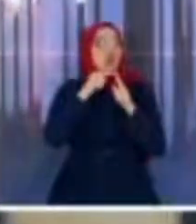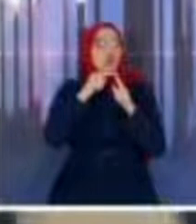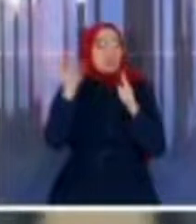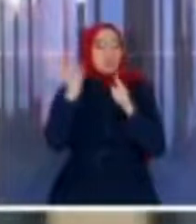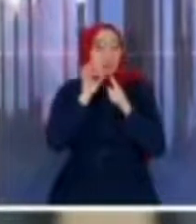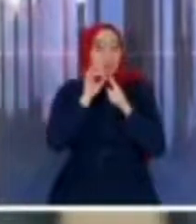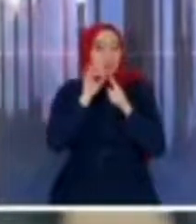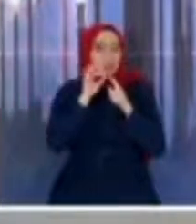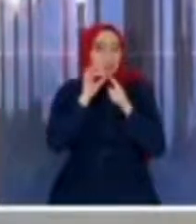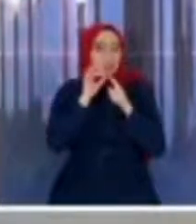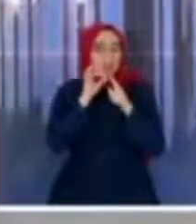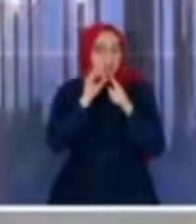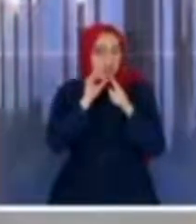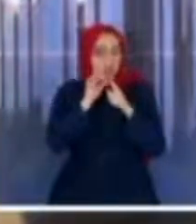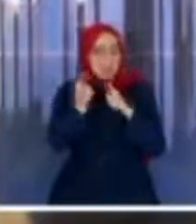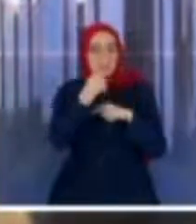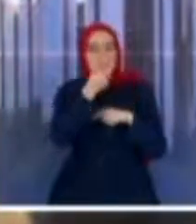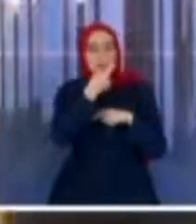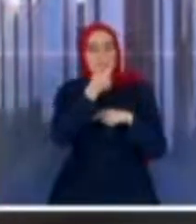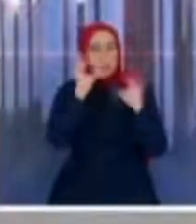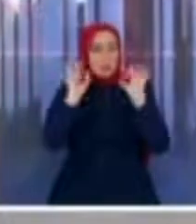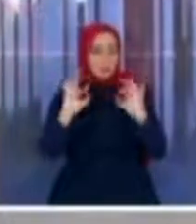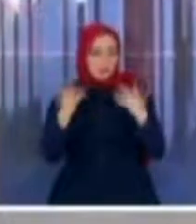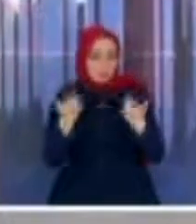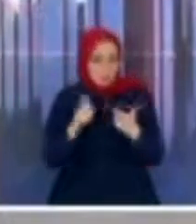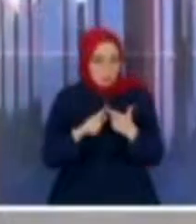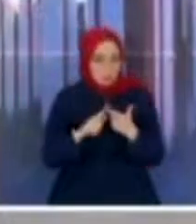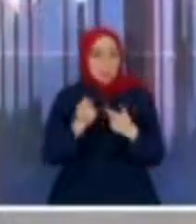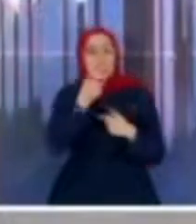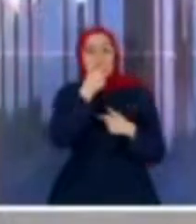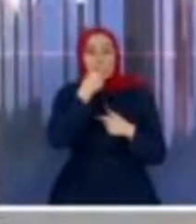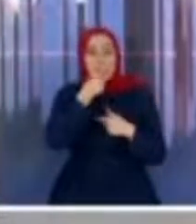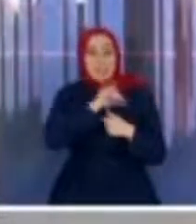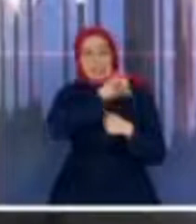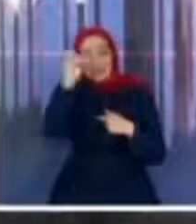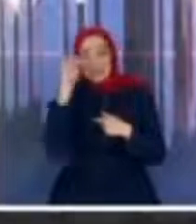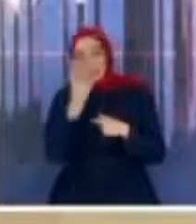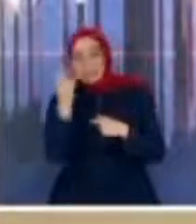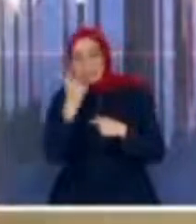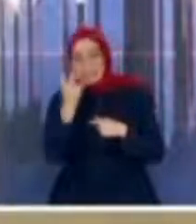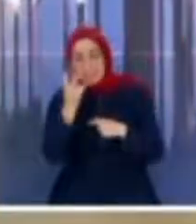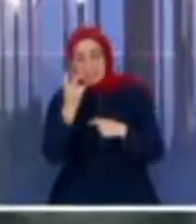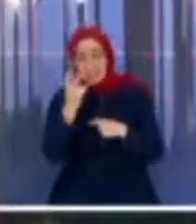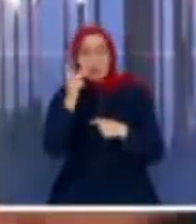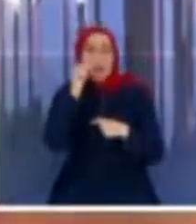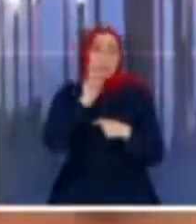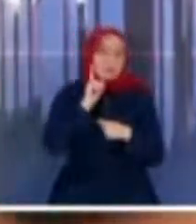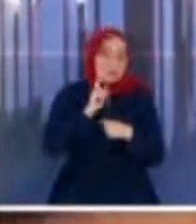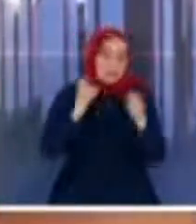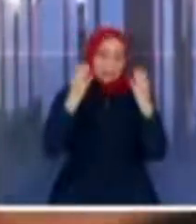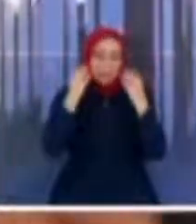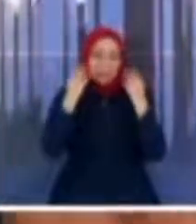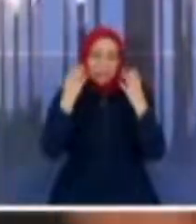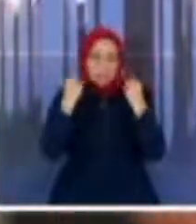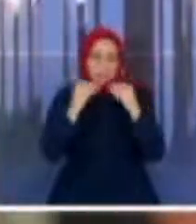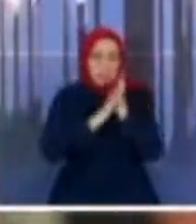حصة كيفاش ياخذوا دواهم إلى آخره، نص نهار ما ساعتين فيهم بليتر ولاد وبنات يتعلموا من عرش الدورة